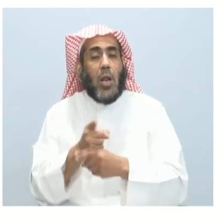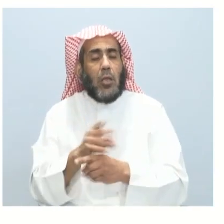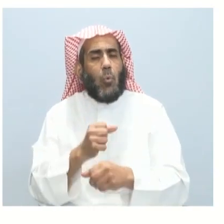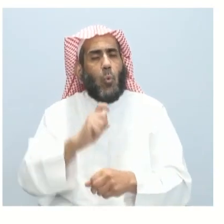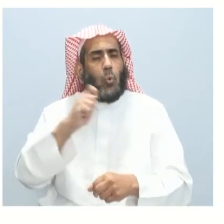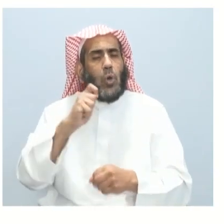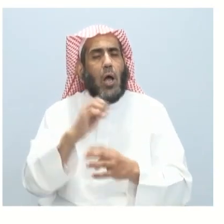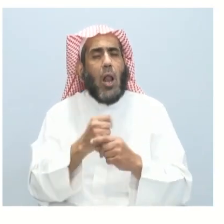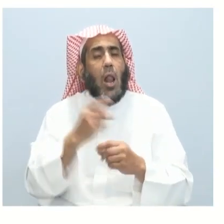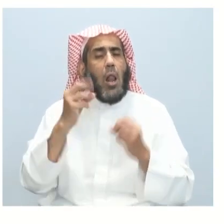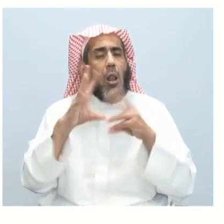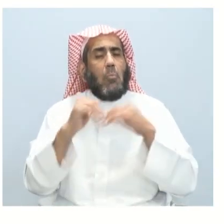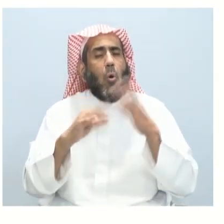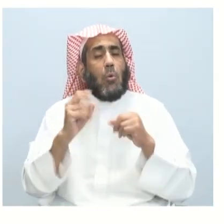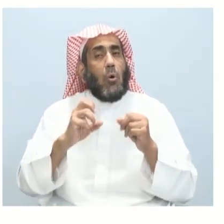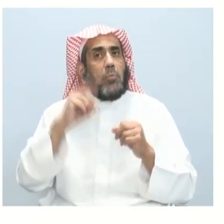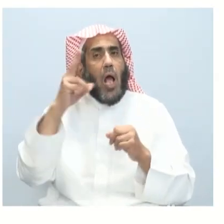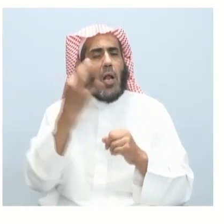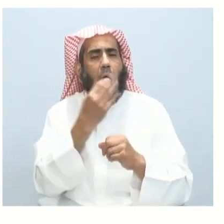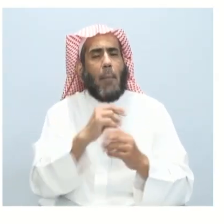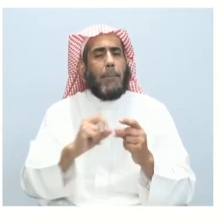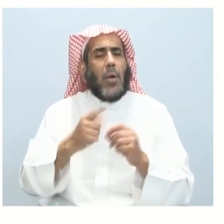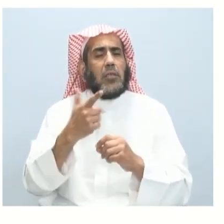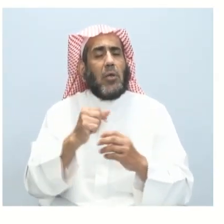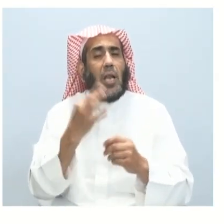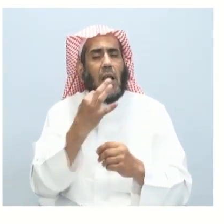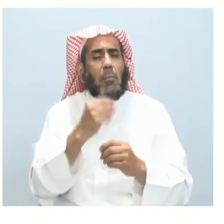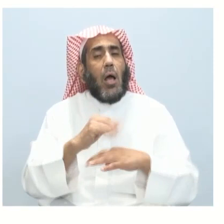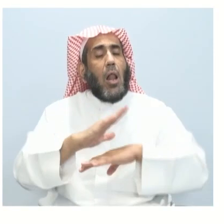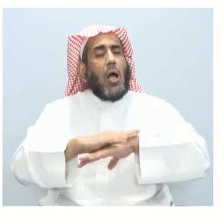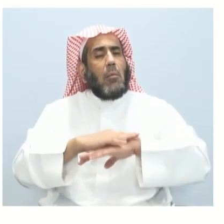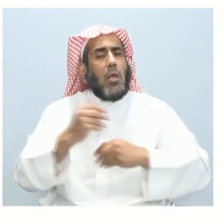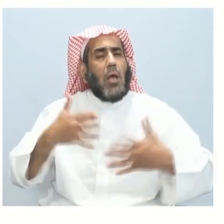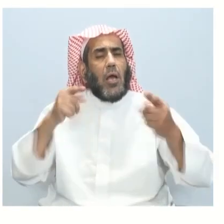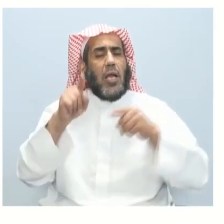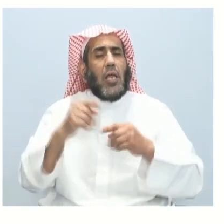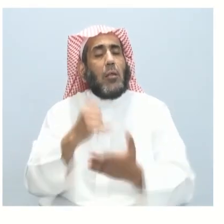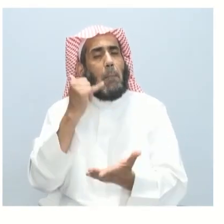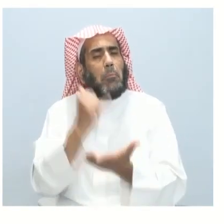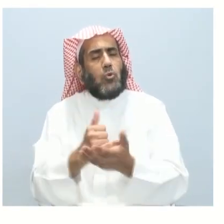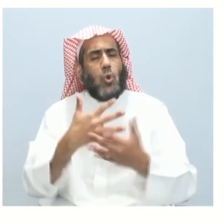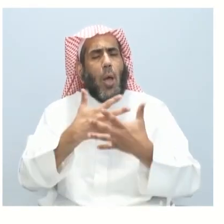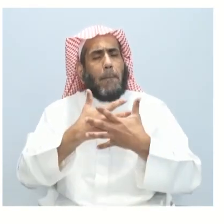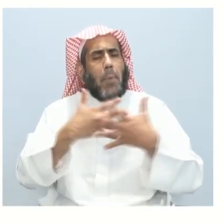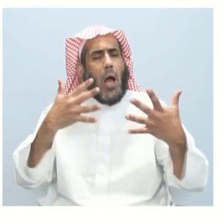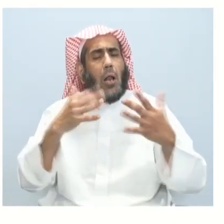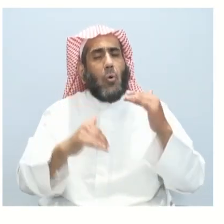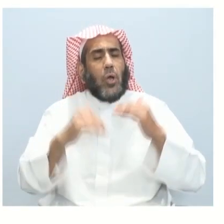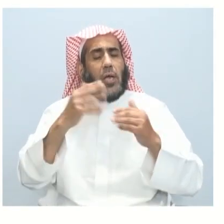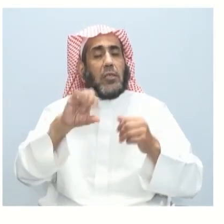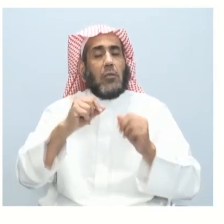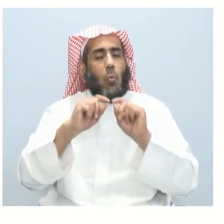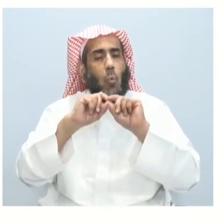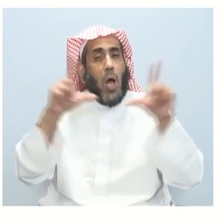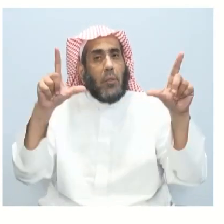القدره على الموهبه وابداع الكلام البليغ ولذلك اصبحت الكلمه الادبيه هي ذات مسؤوليه بالغه ونت مقياس نقدي واضح